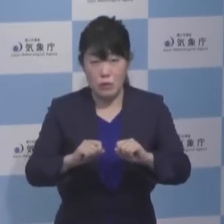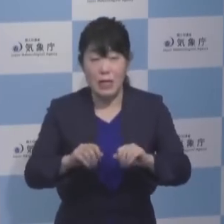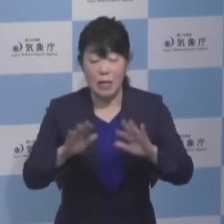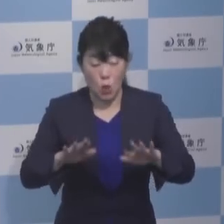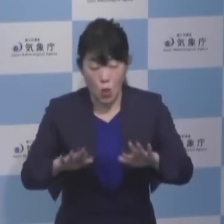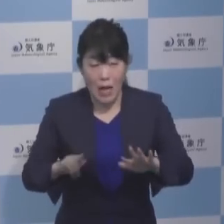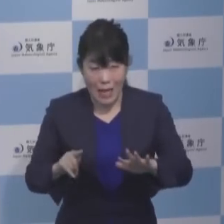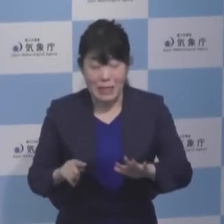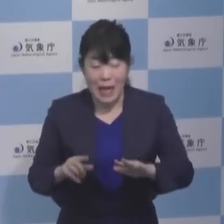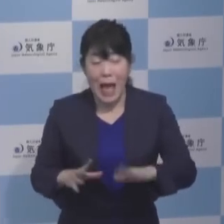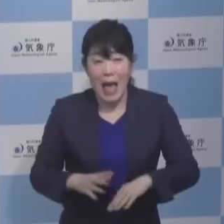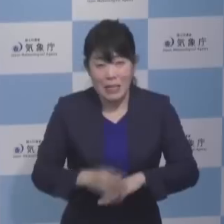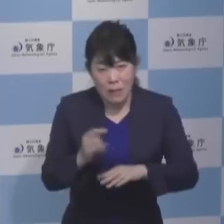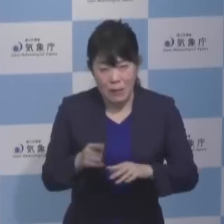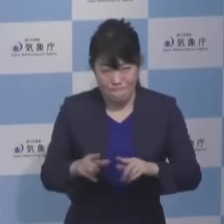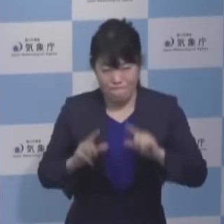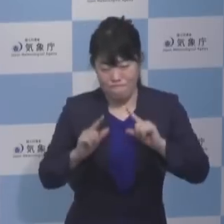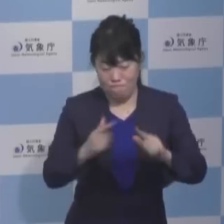てのケースです。